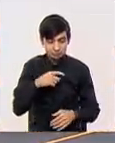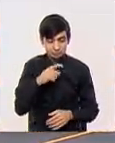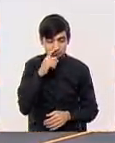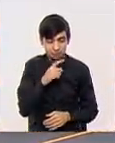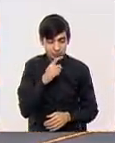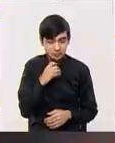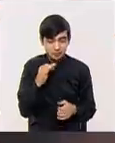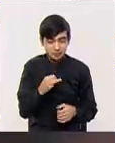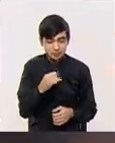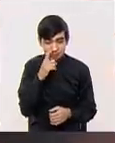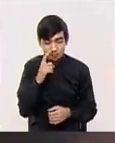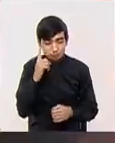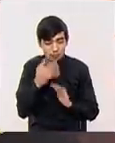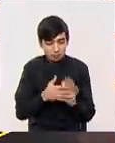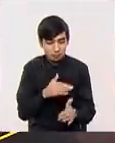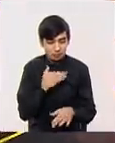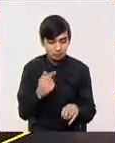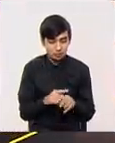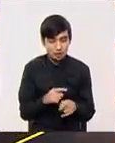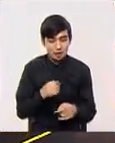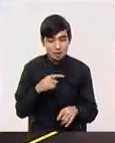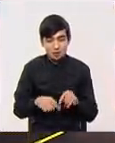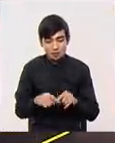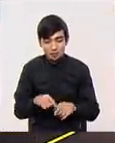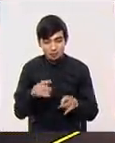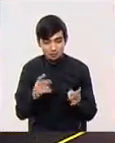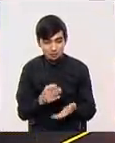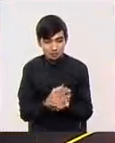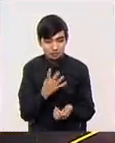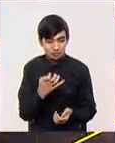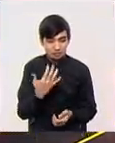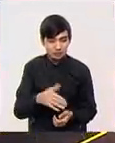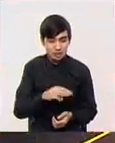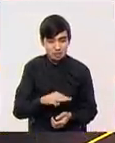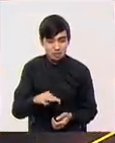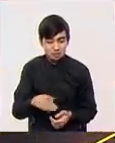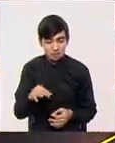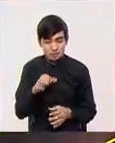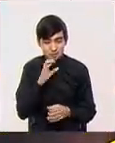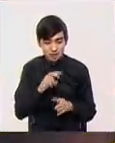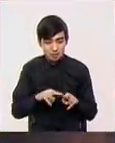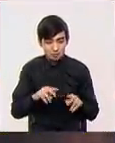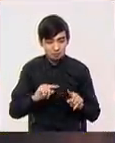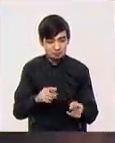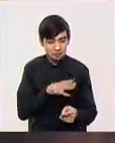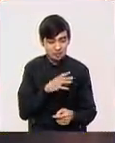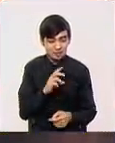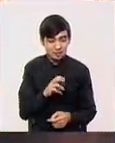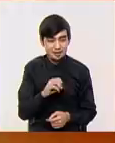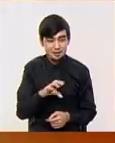келмейді. Ал жақындары зардап шегіп жатыр. Күні кеше ғана 450 миллион теңге жымқырды деген күдікке ілінген